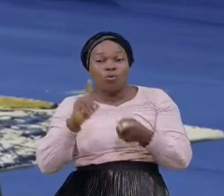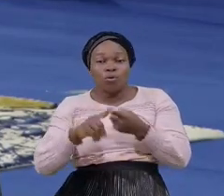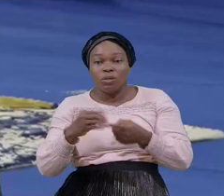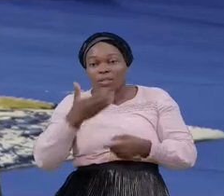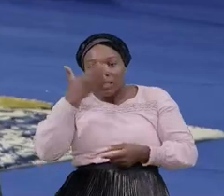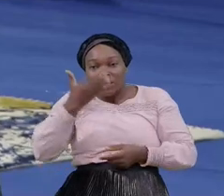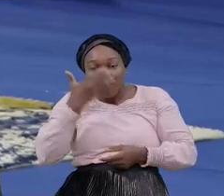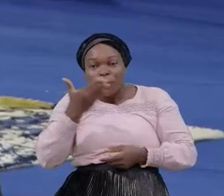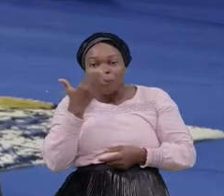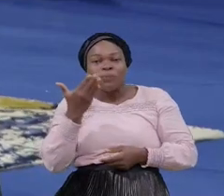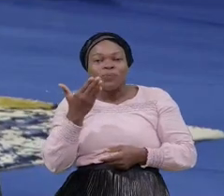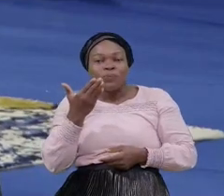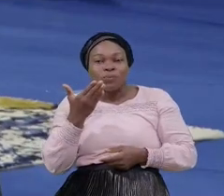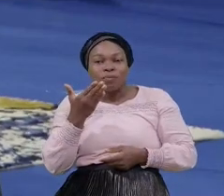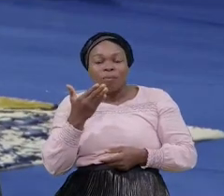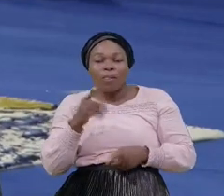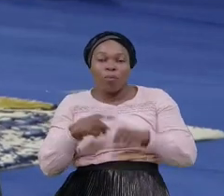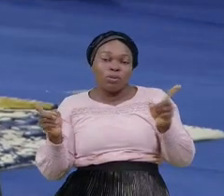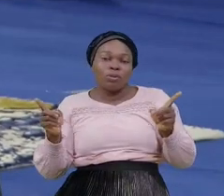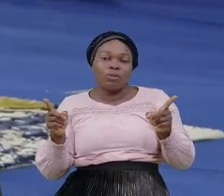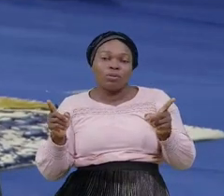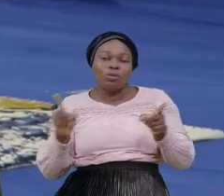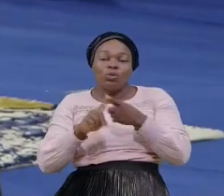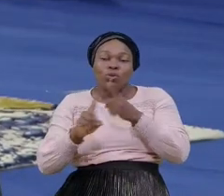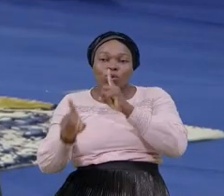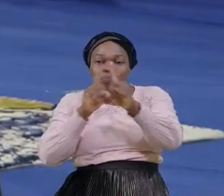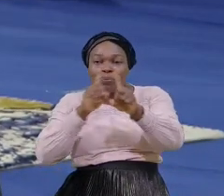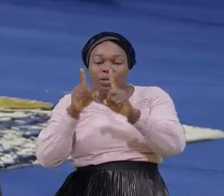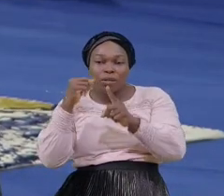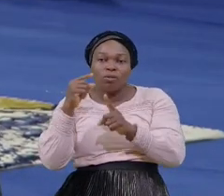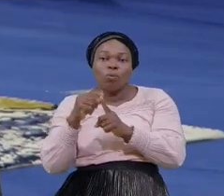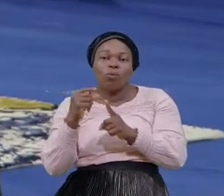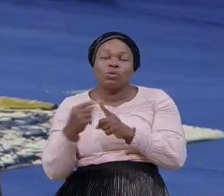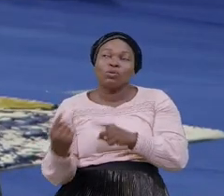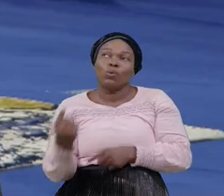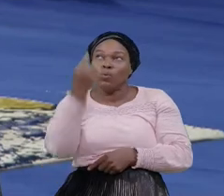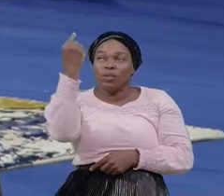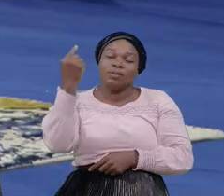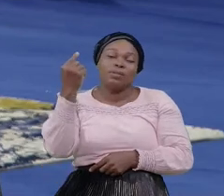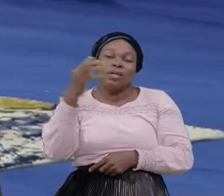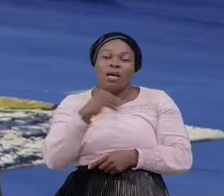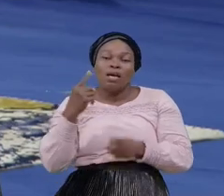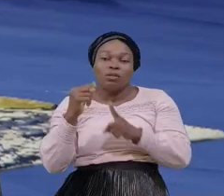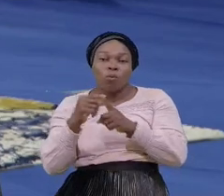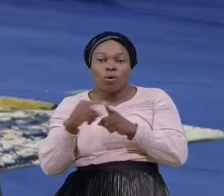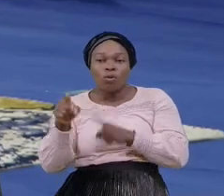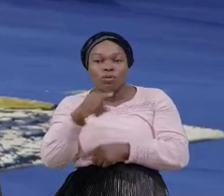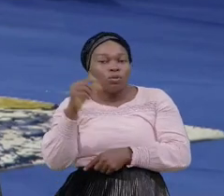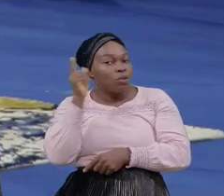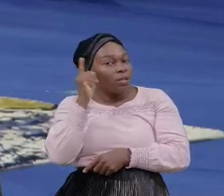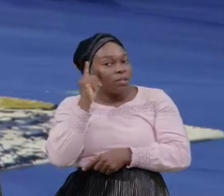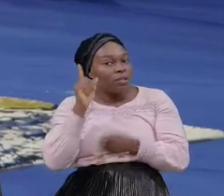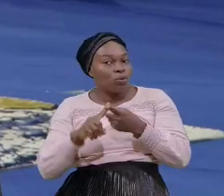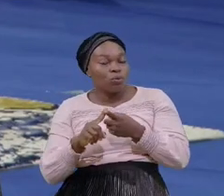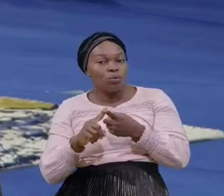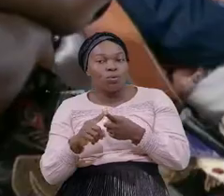bien humer l'encens. Mais dis seulement un mot. La parole que vous entendez maintenant, c'est